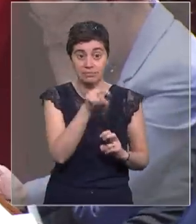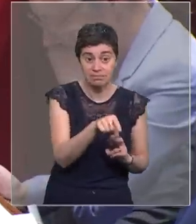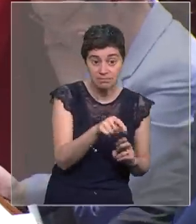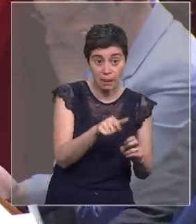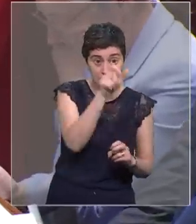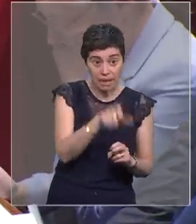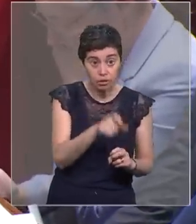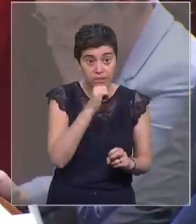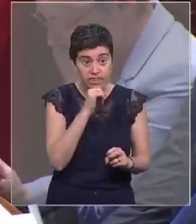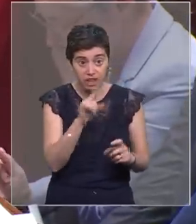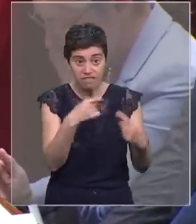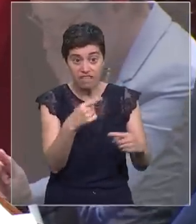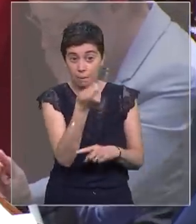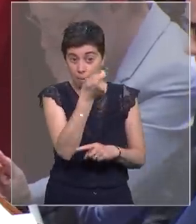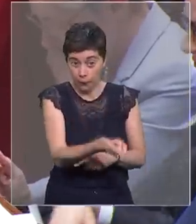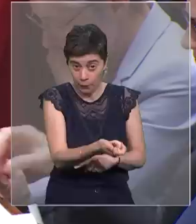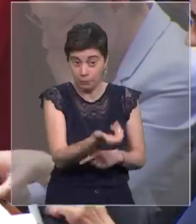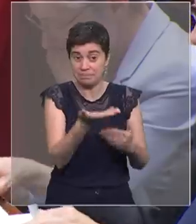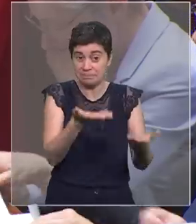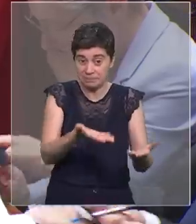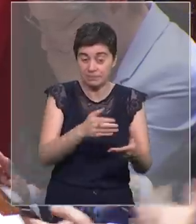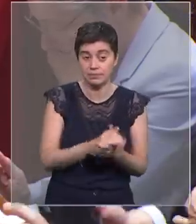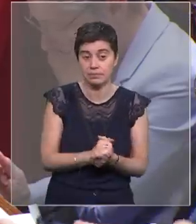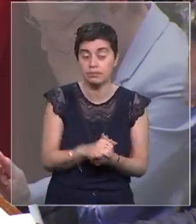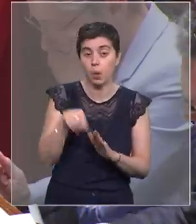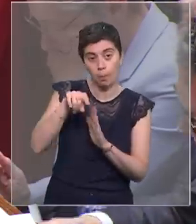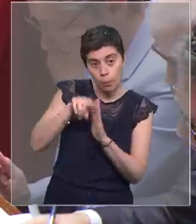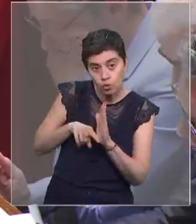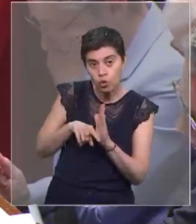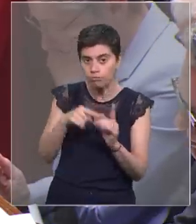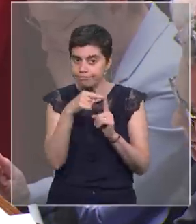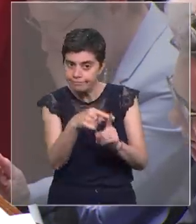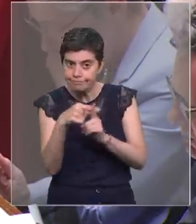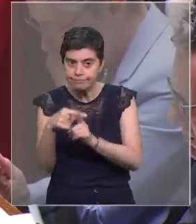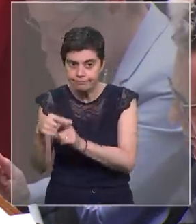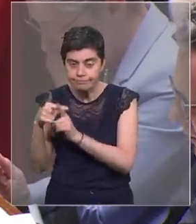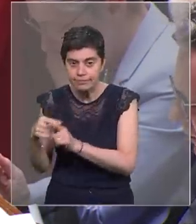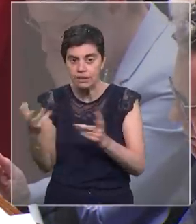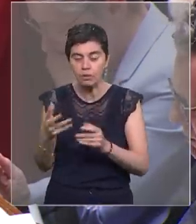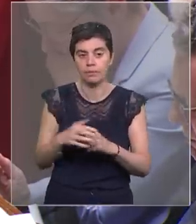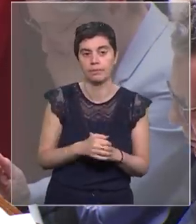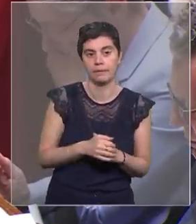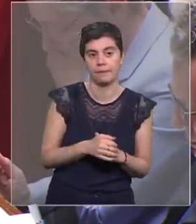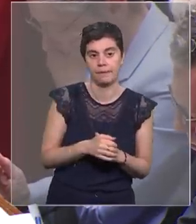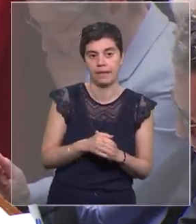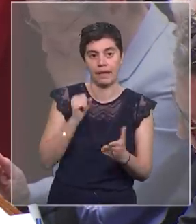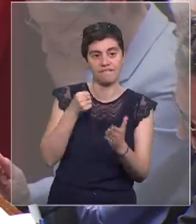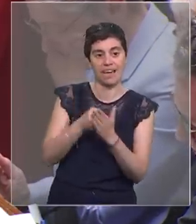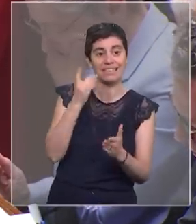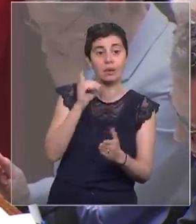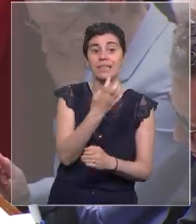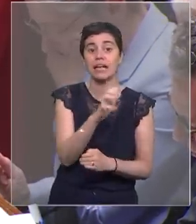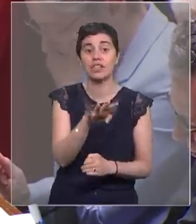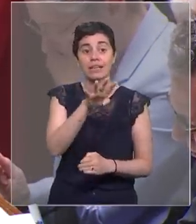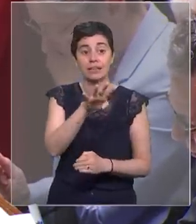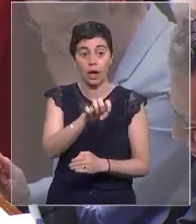EHPAD. Et contre cela, nous avons choisi des mesures beaucoup plus ciblées. On a délégué en fin d'exercice dernier 440 millions